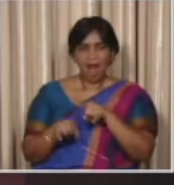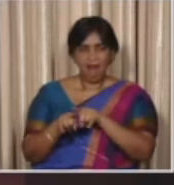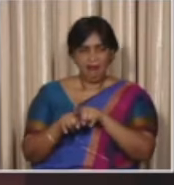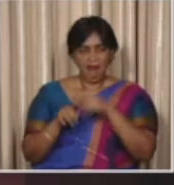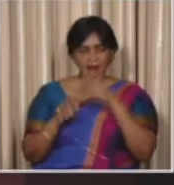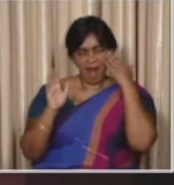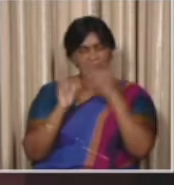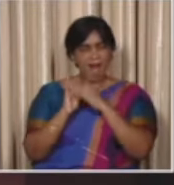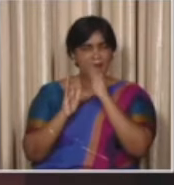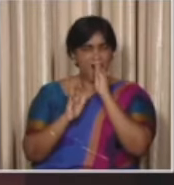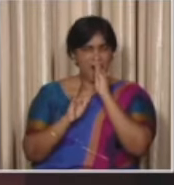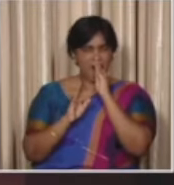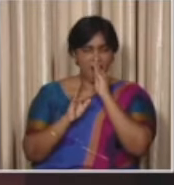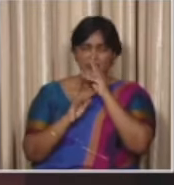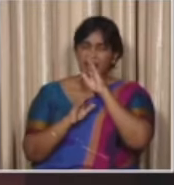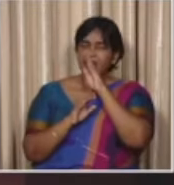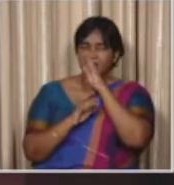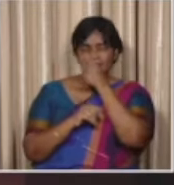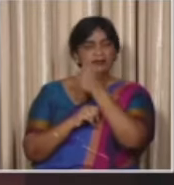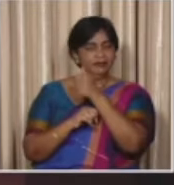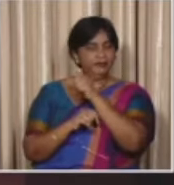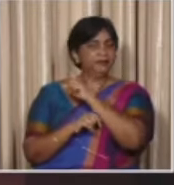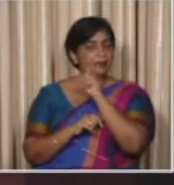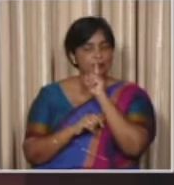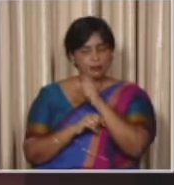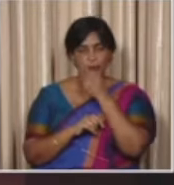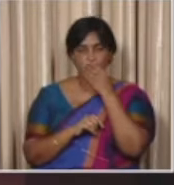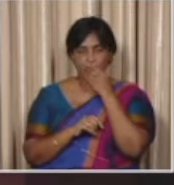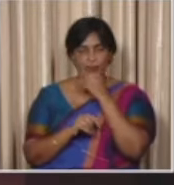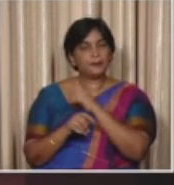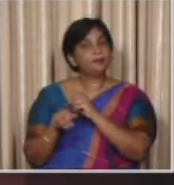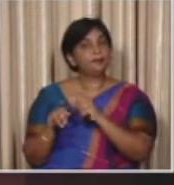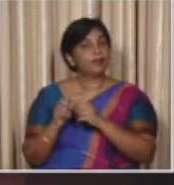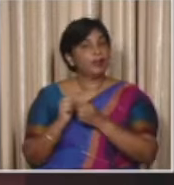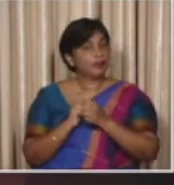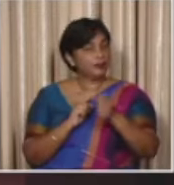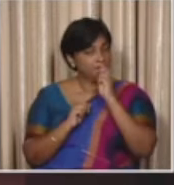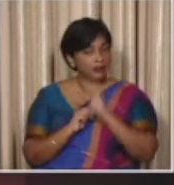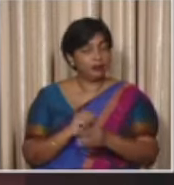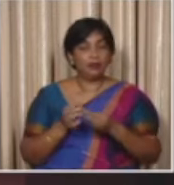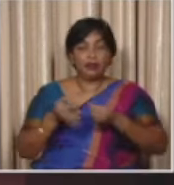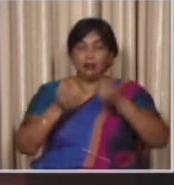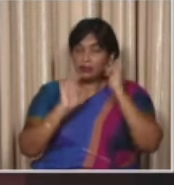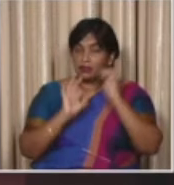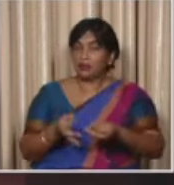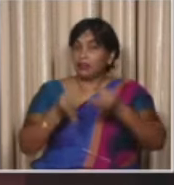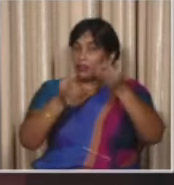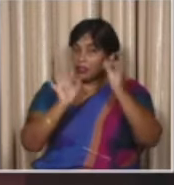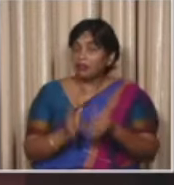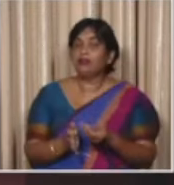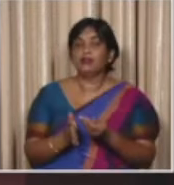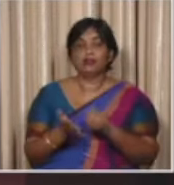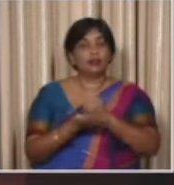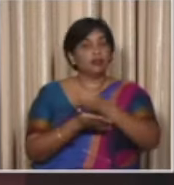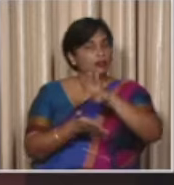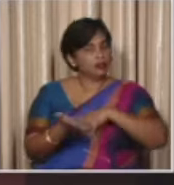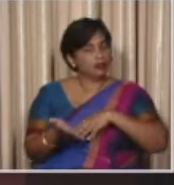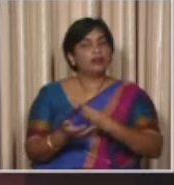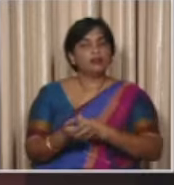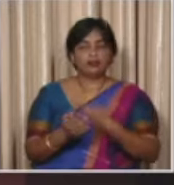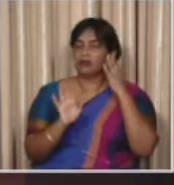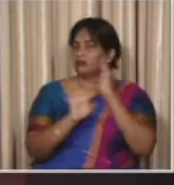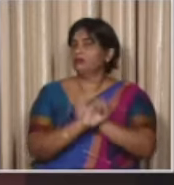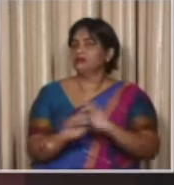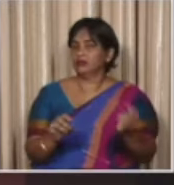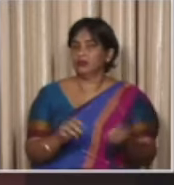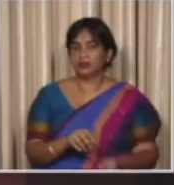අය ඇත්ත වශයෙන්ම සාධාරණයි. ඒගොල්ලෝ කියන්නේ මේක කෙරෙන මාර්ග සිතියම ලිඛිතව ලබා දීලා ප්‍රසිද්ධ